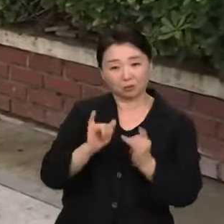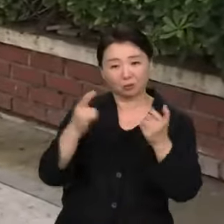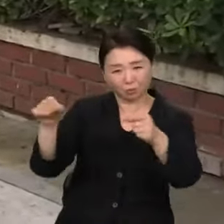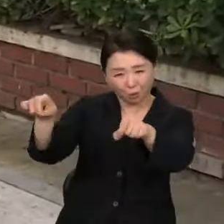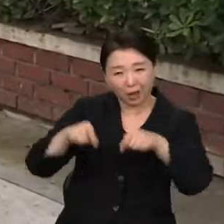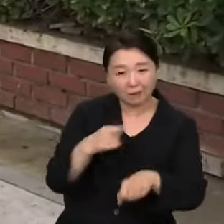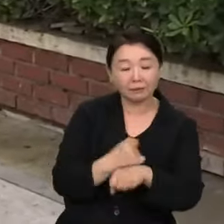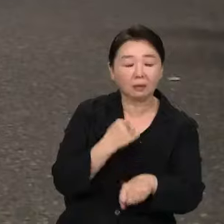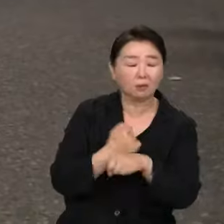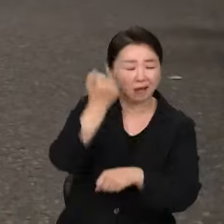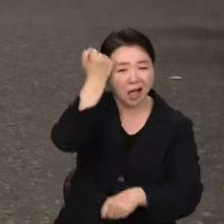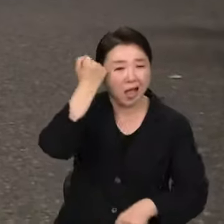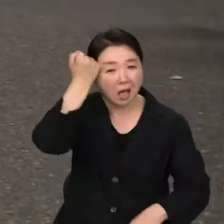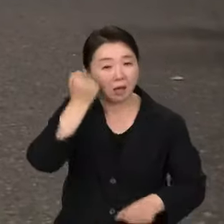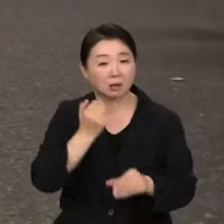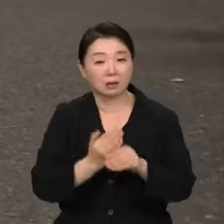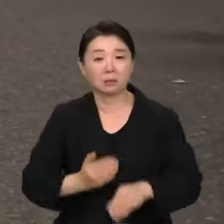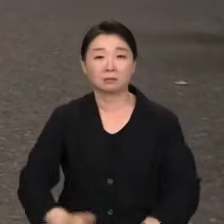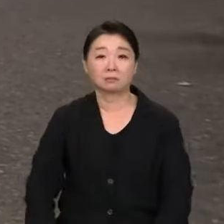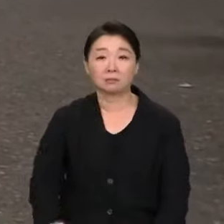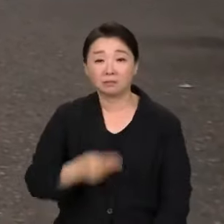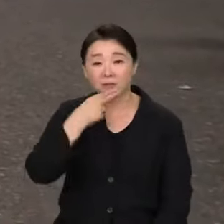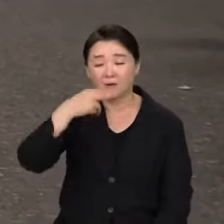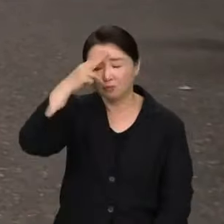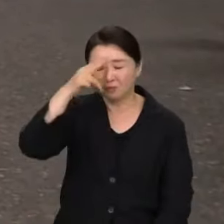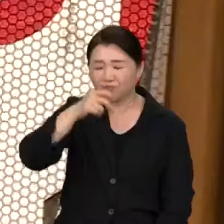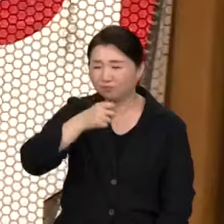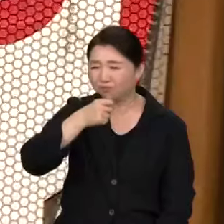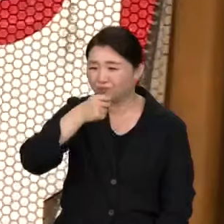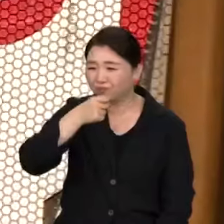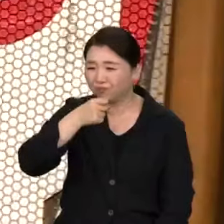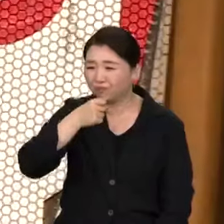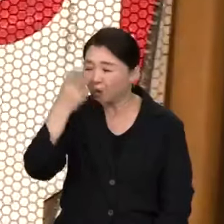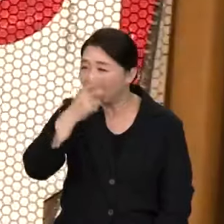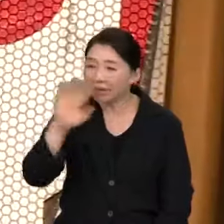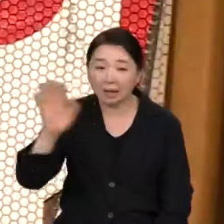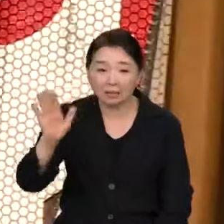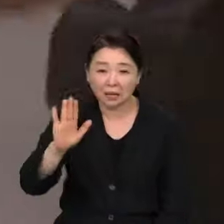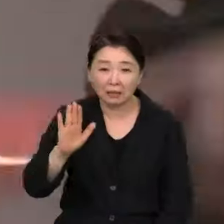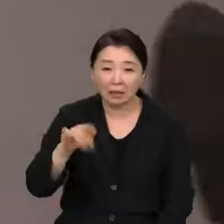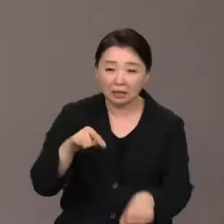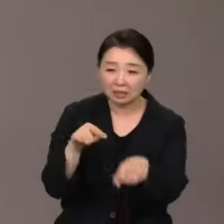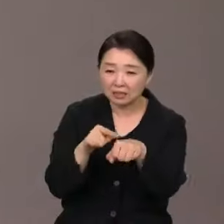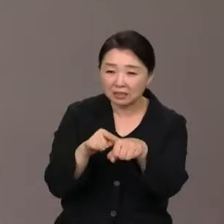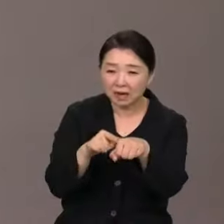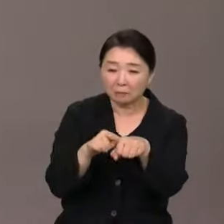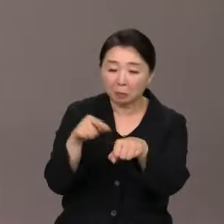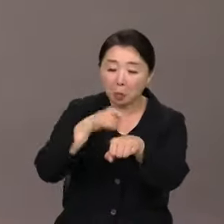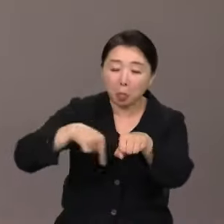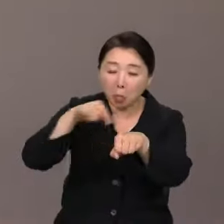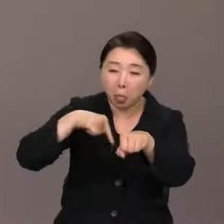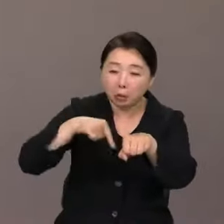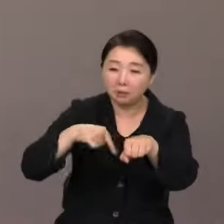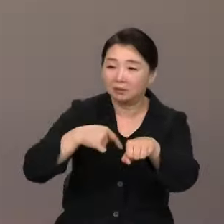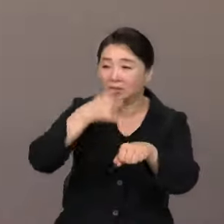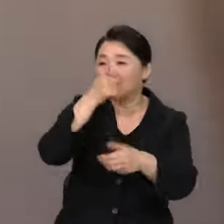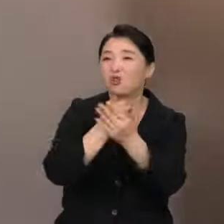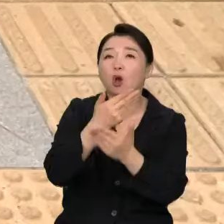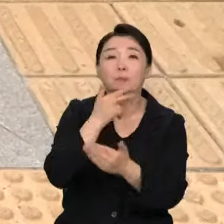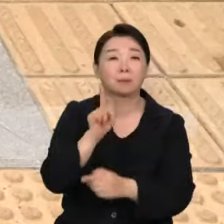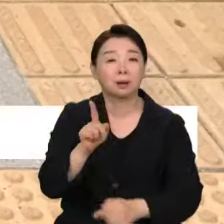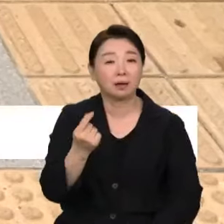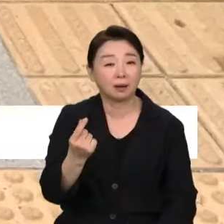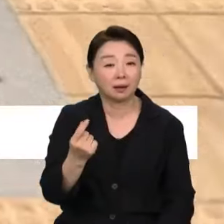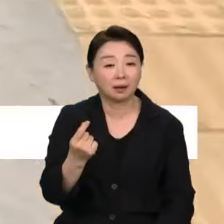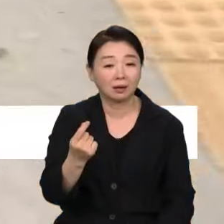골머리를 썩고 있습니다. 음주 측정을 피하고 일정 이상 시간이 지나면 혐의를 벗을 수 있다는 계산입니다. 이렇게 되면 이제